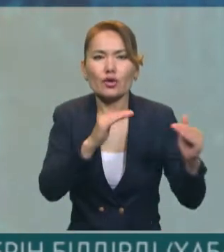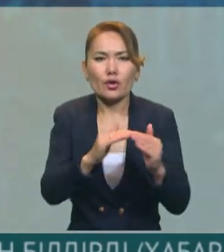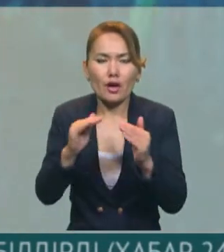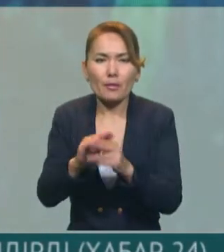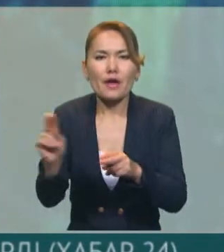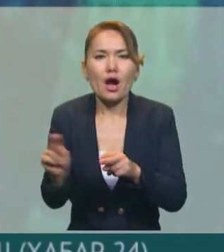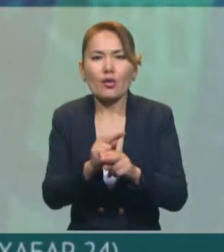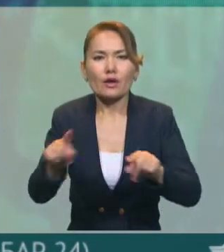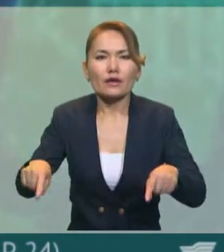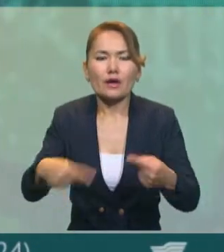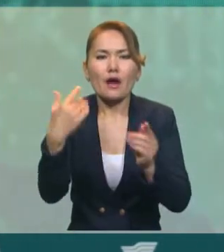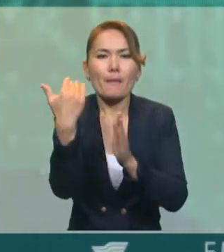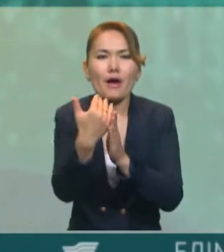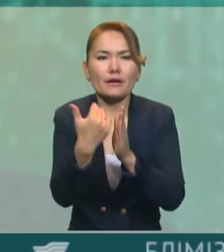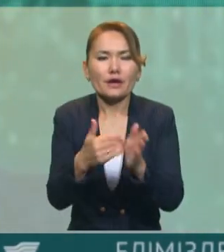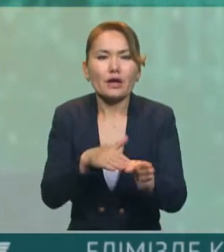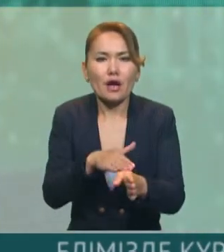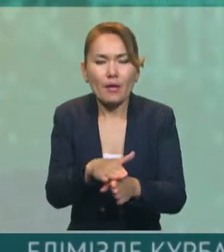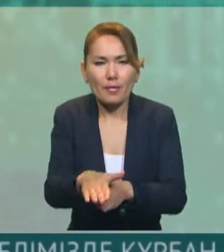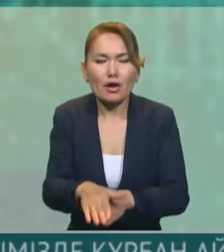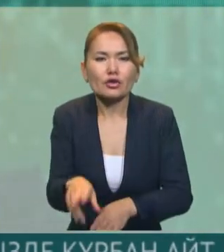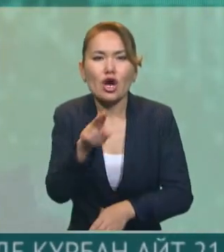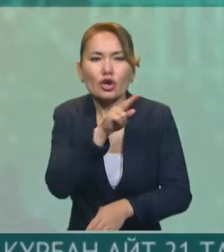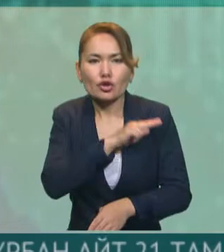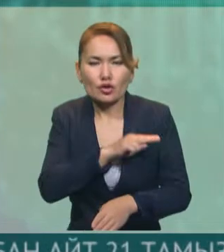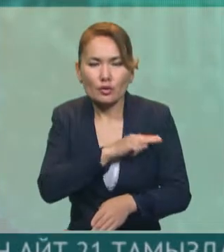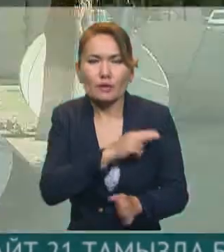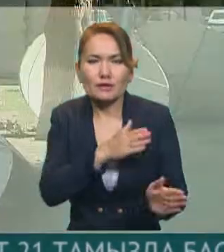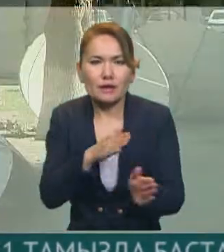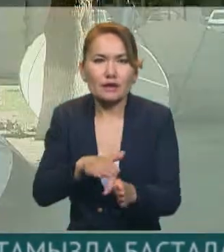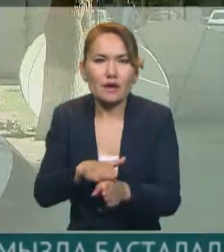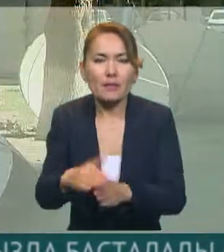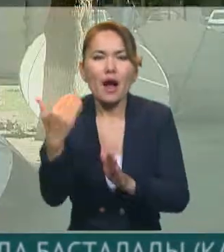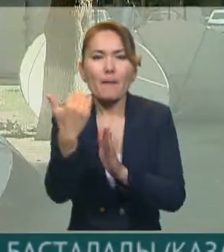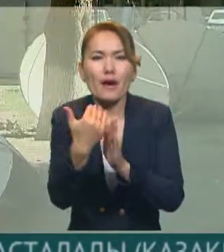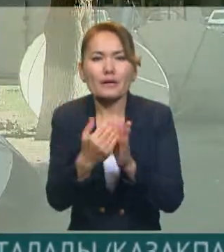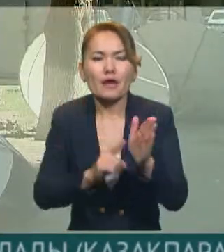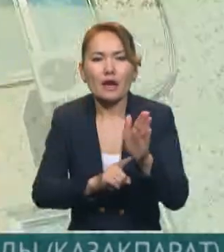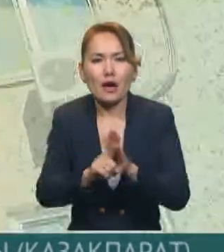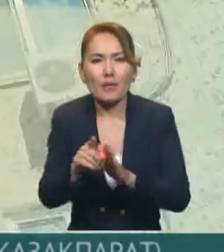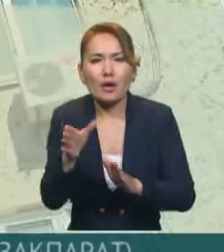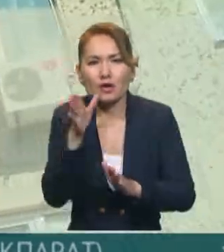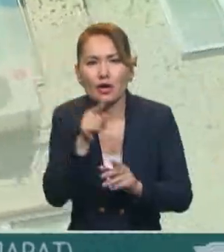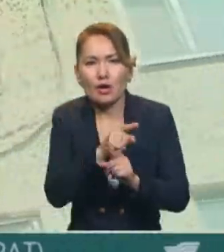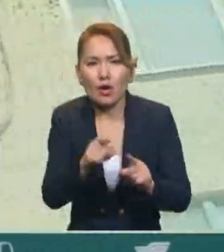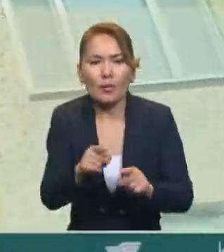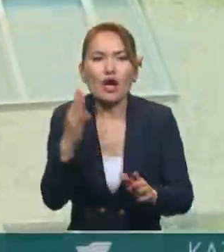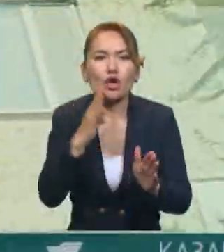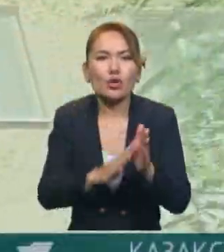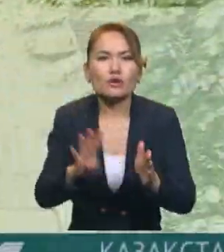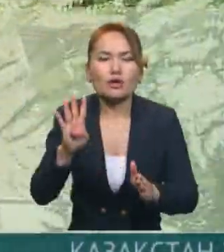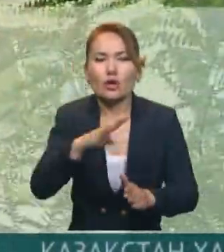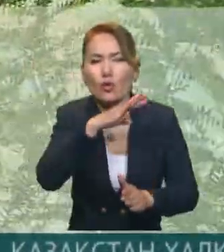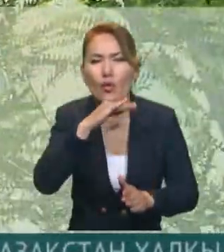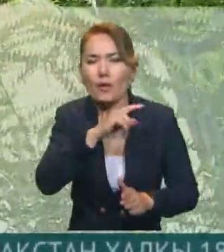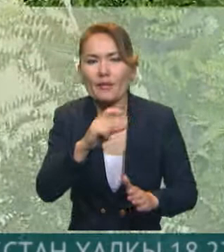шаруашылығын жаңғырту бағдарламасының шарапатын көріп, шапағатын сезініп келеді. Бағдарлама басталғаннан бері облыс орталығында 94 көпқабатты тұрғын үй